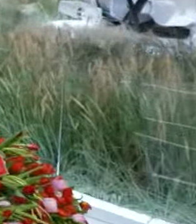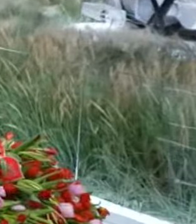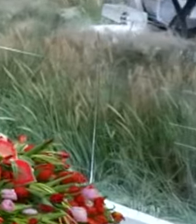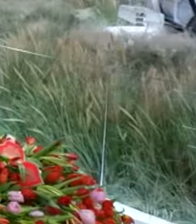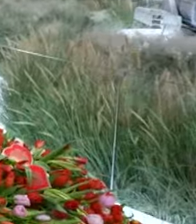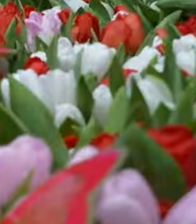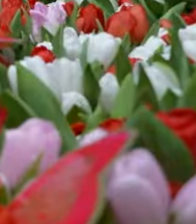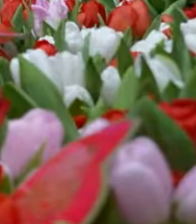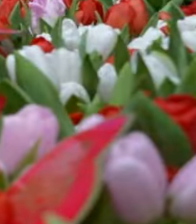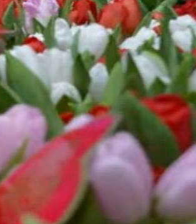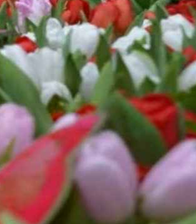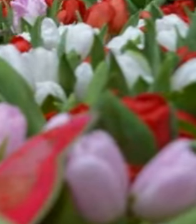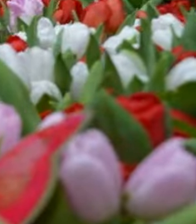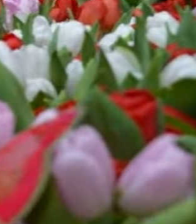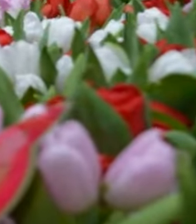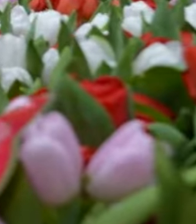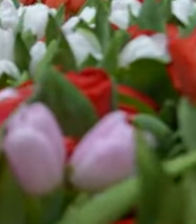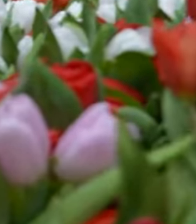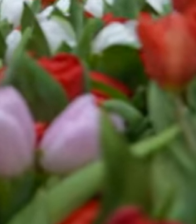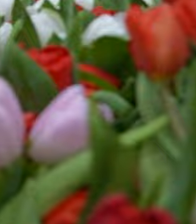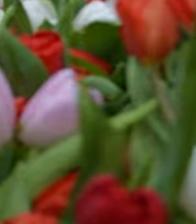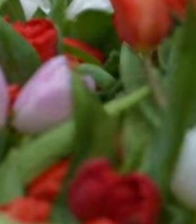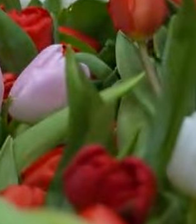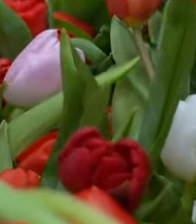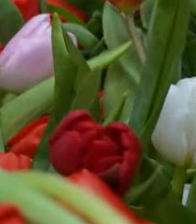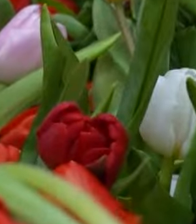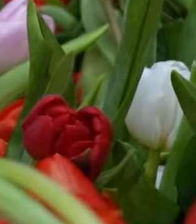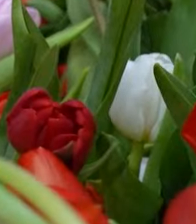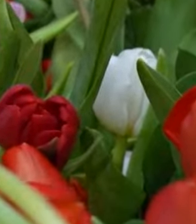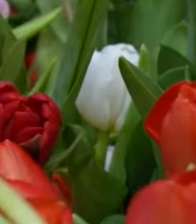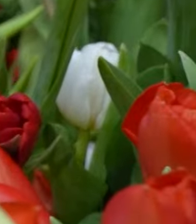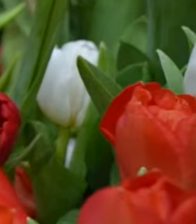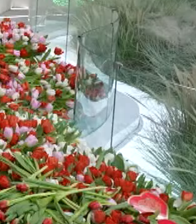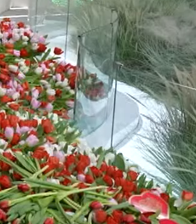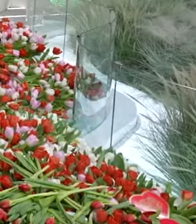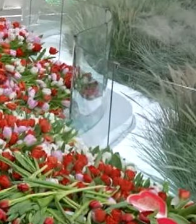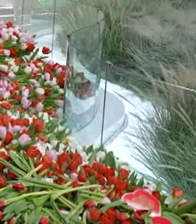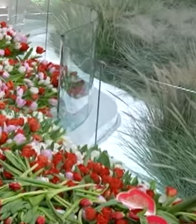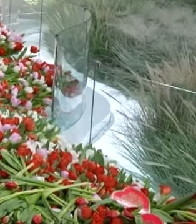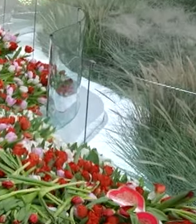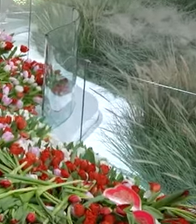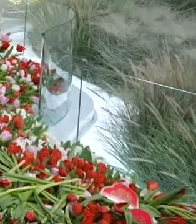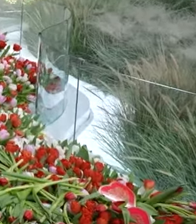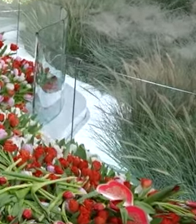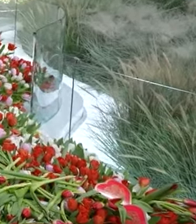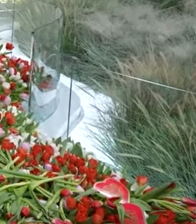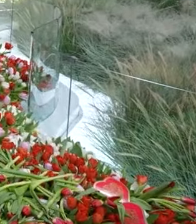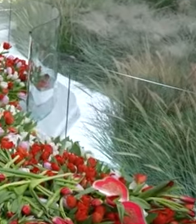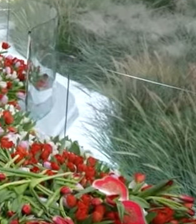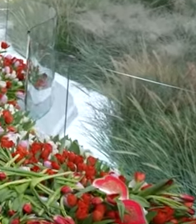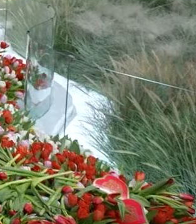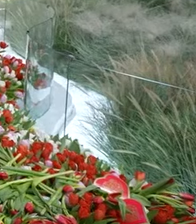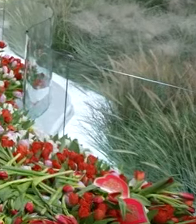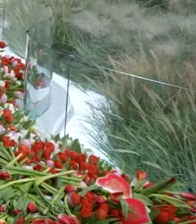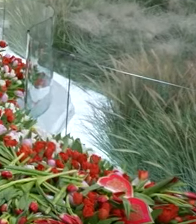мемориала, возникшего после трагедии в центре областной столицы. Сотни людей несли туда цветы и игрушки. Символ жизни навсегда